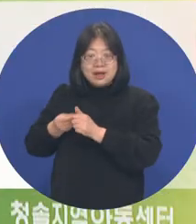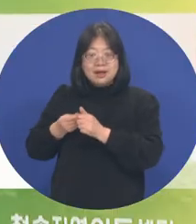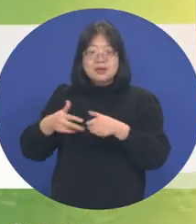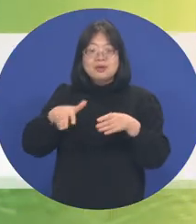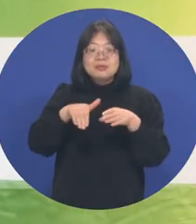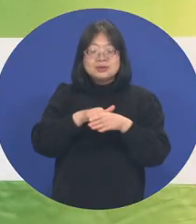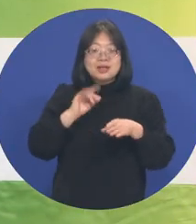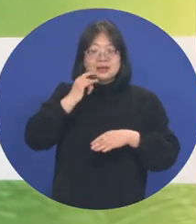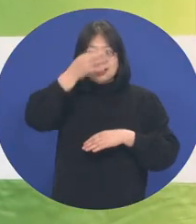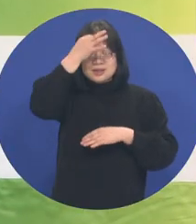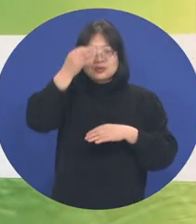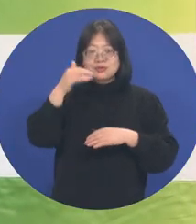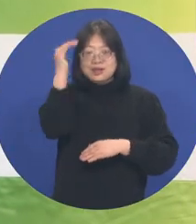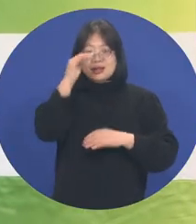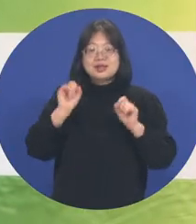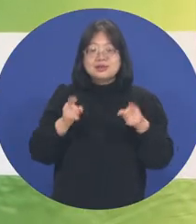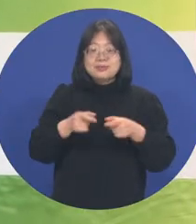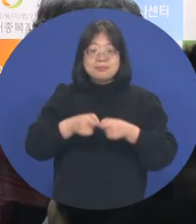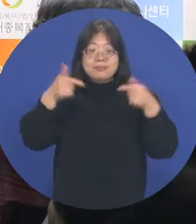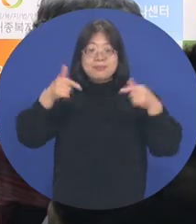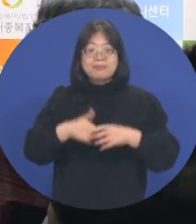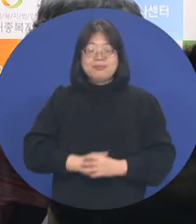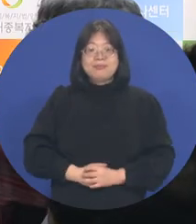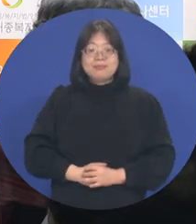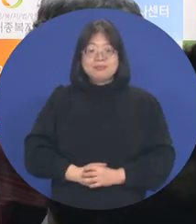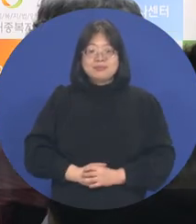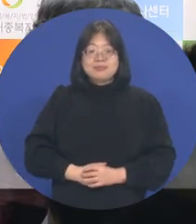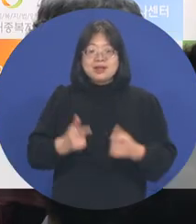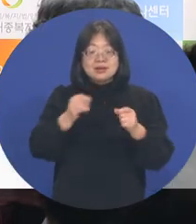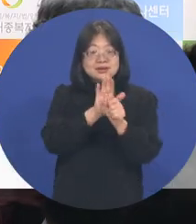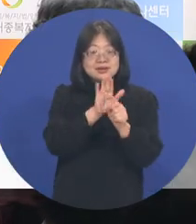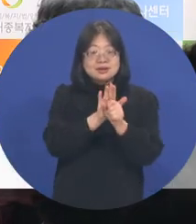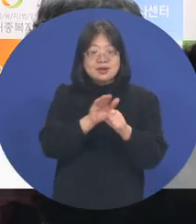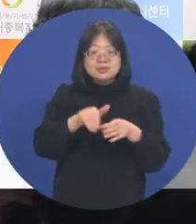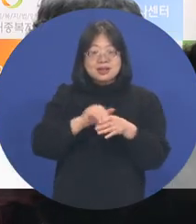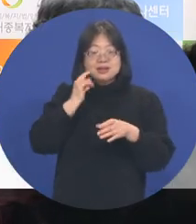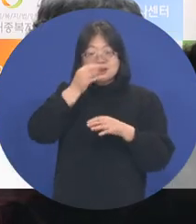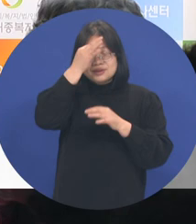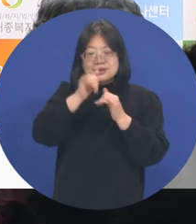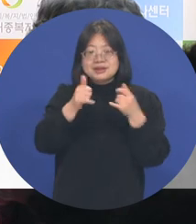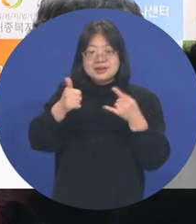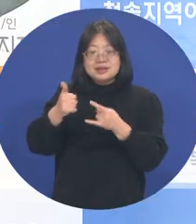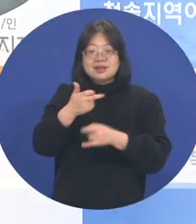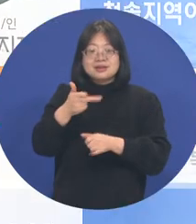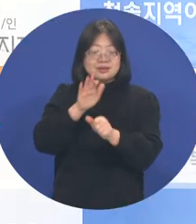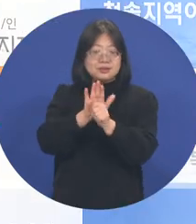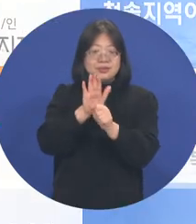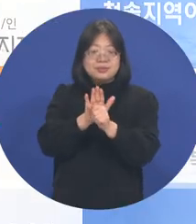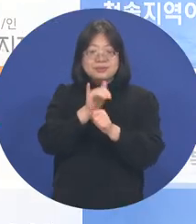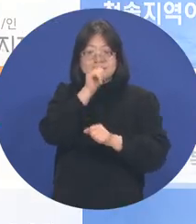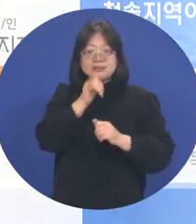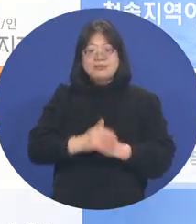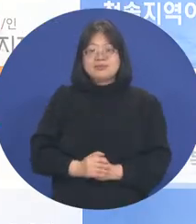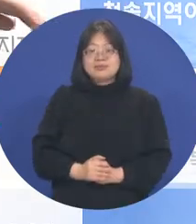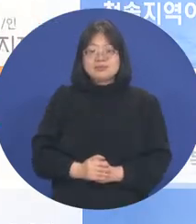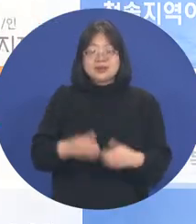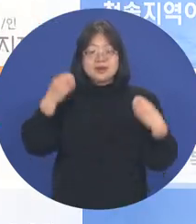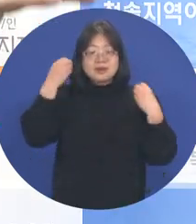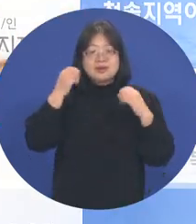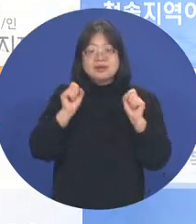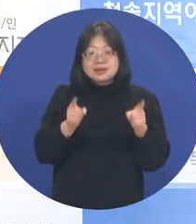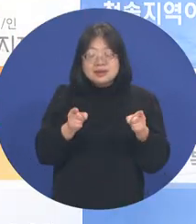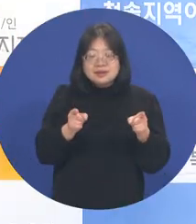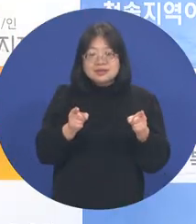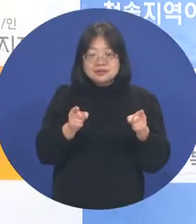공 문화예술 관람기회를 넓습니다 이러한 지원은 문화 예술인들에게도 큰 도움이 됩니다